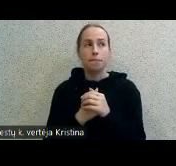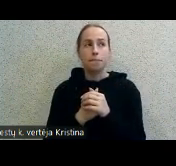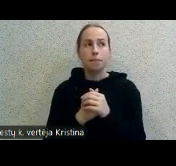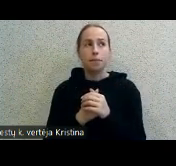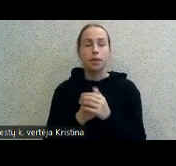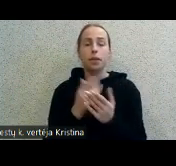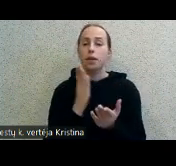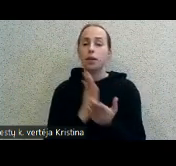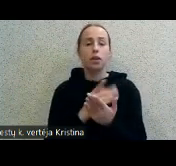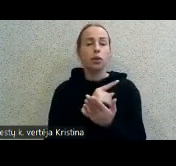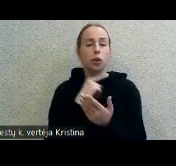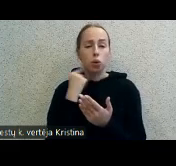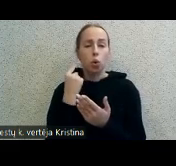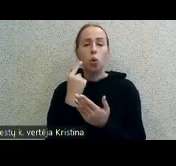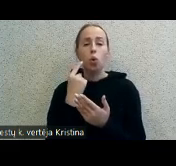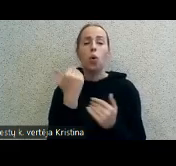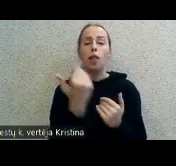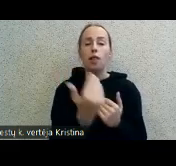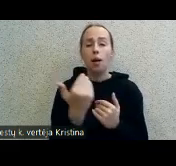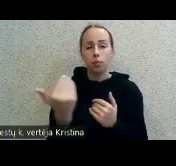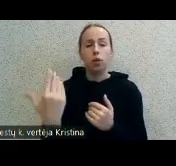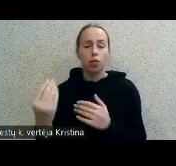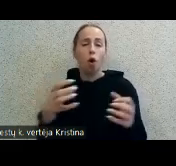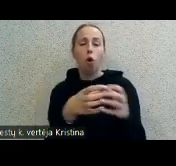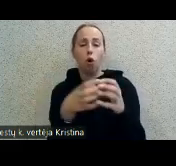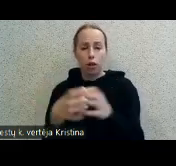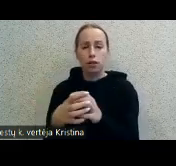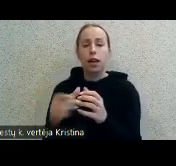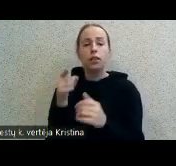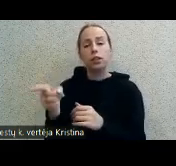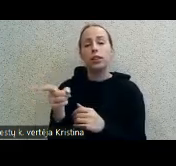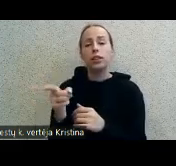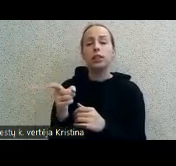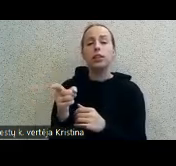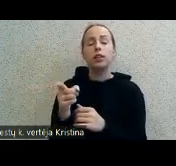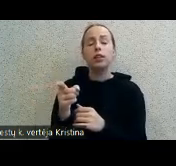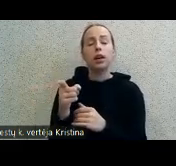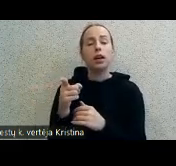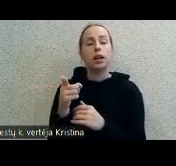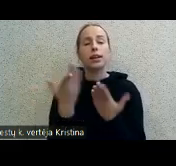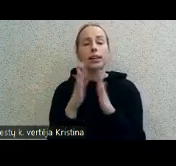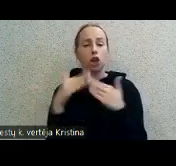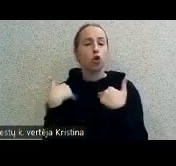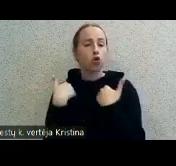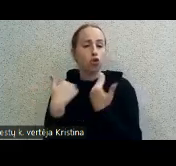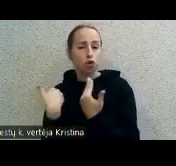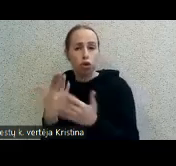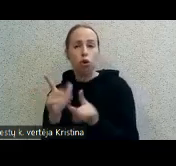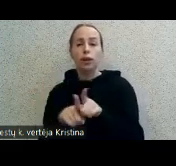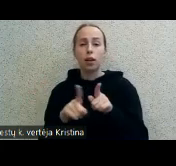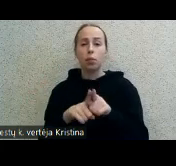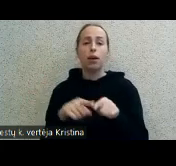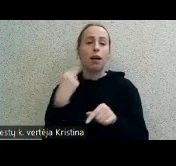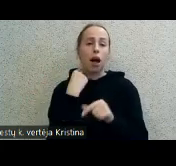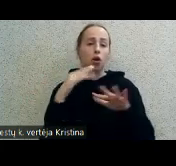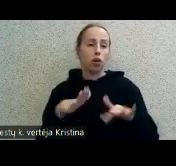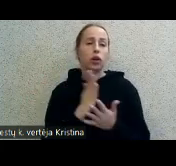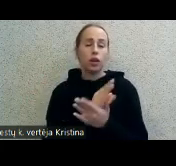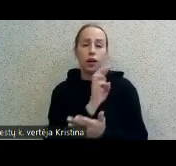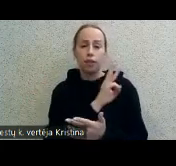labdaros organizacijų, kurios rekomenduoja knygas, yra pora tinklalapių Jungtinėje karalystėje ir aš